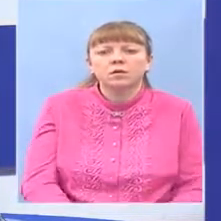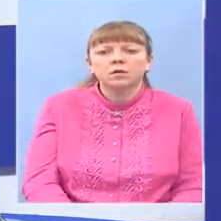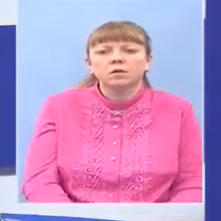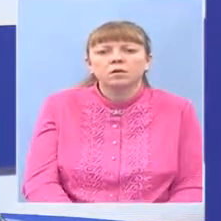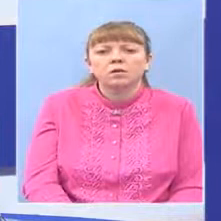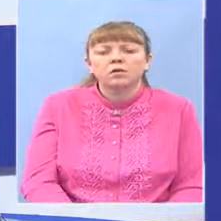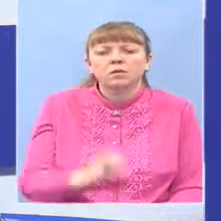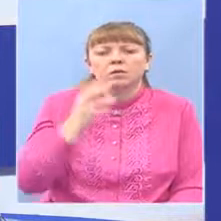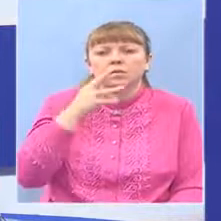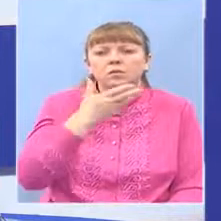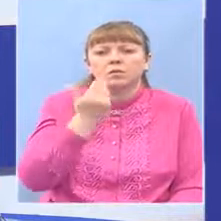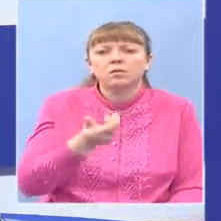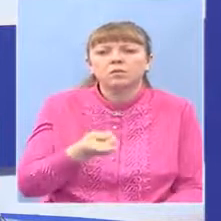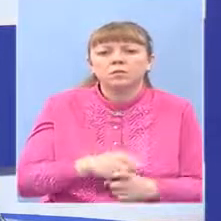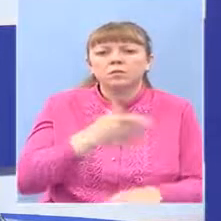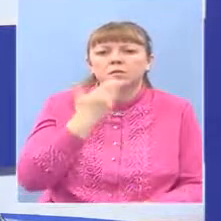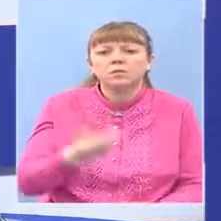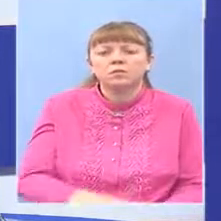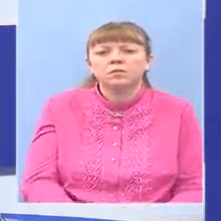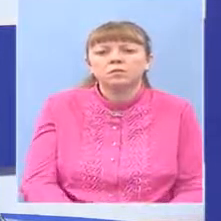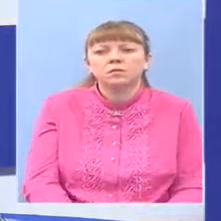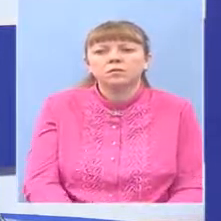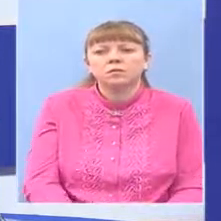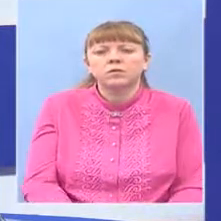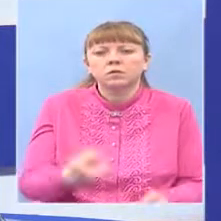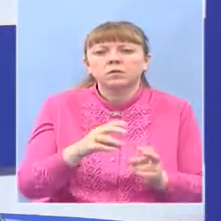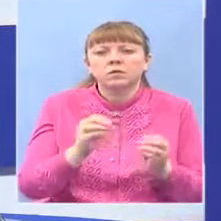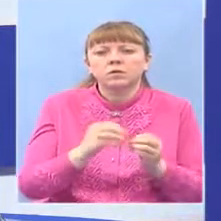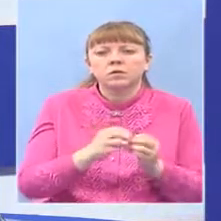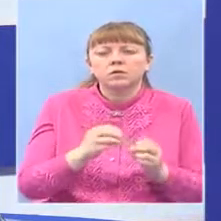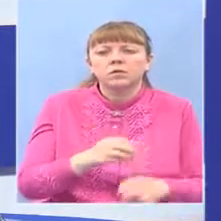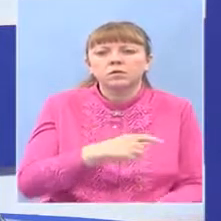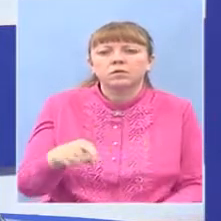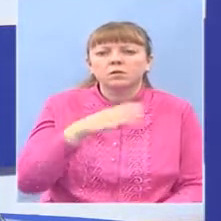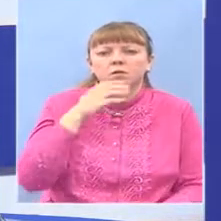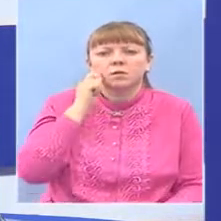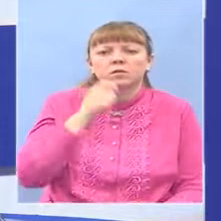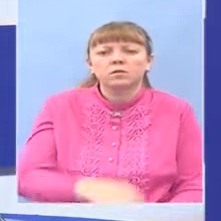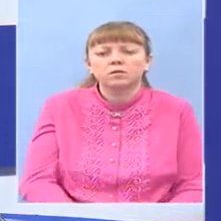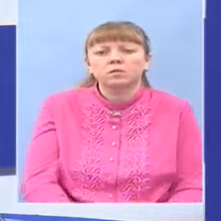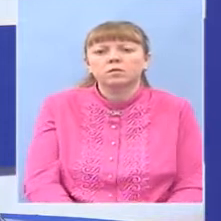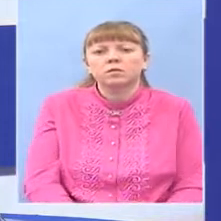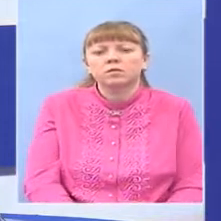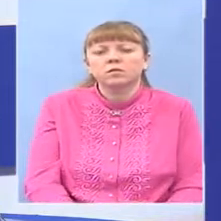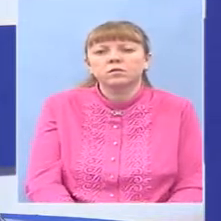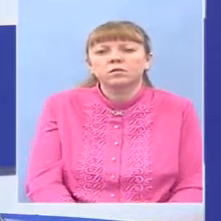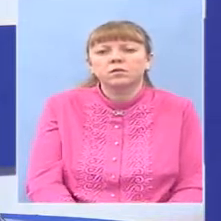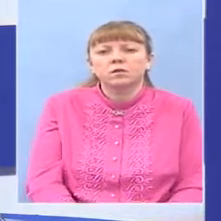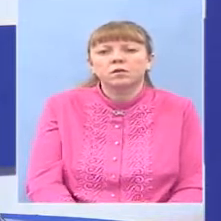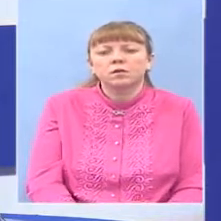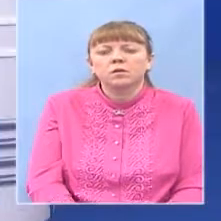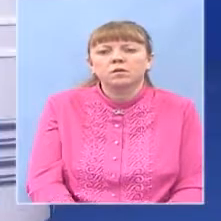не модернизируются, они не меняются, они остаются теми же на протяжении многих лет. И в итоге каким-то активным